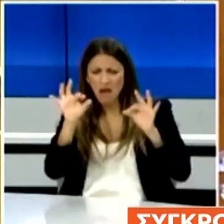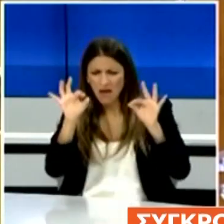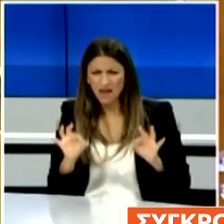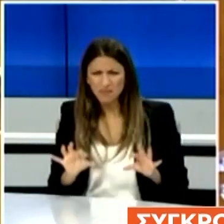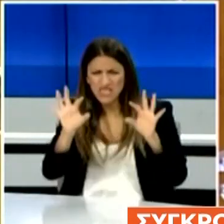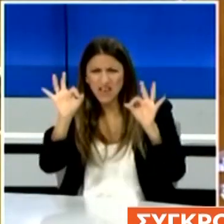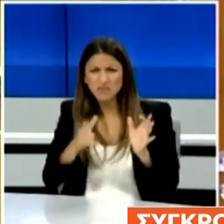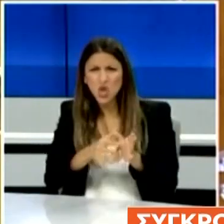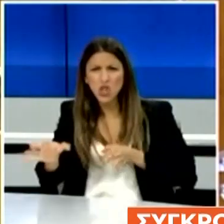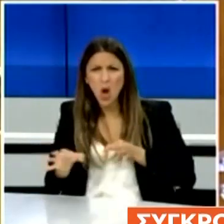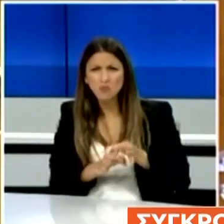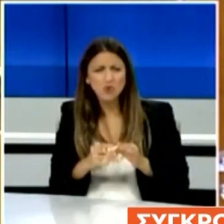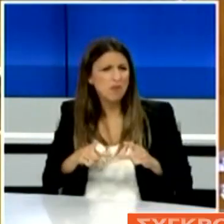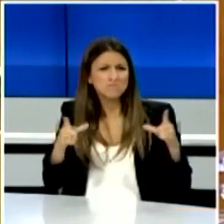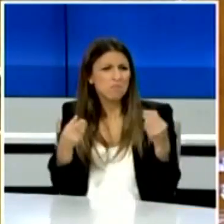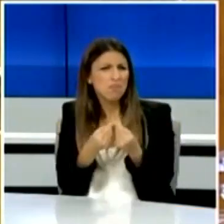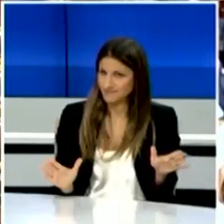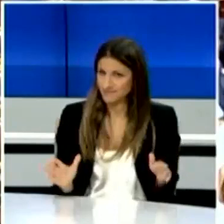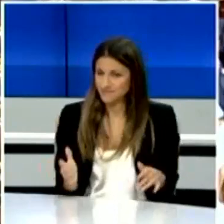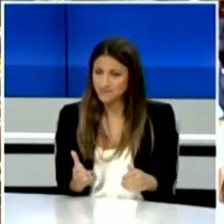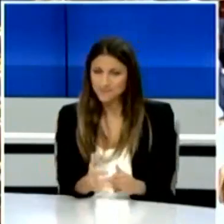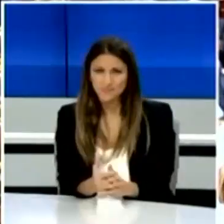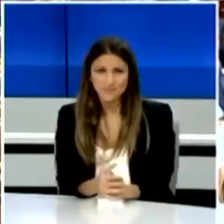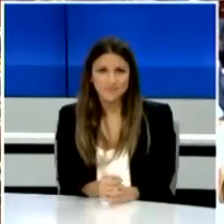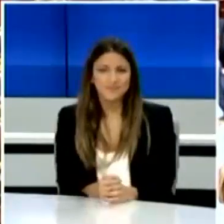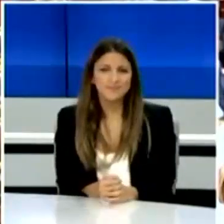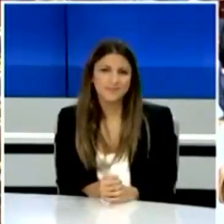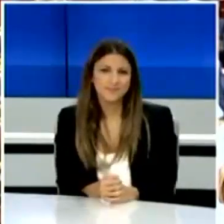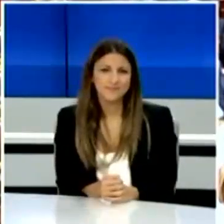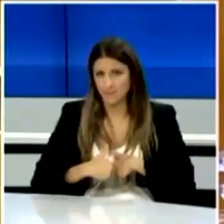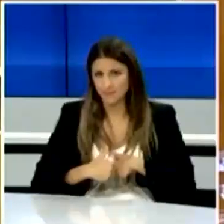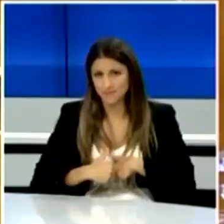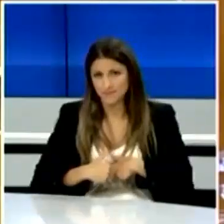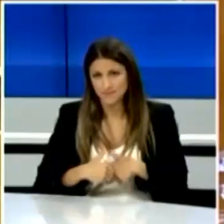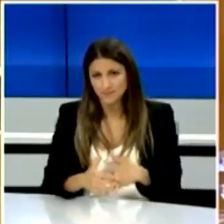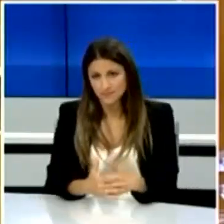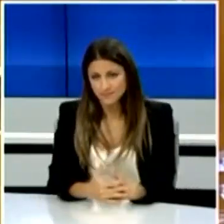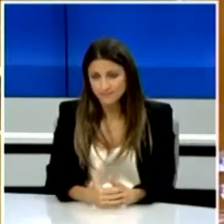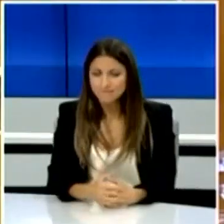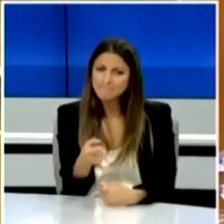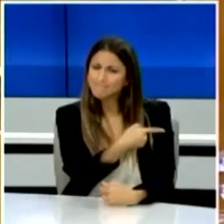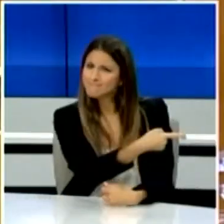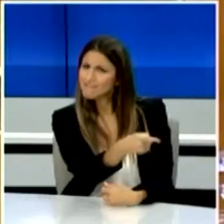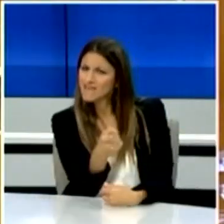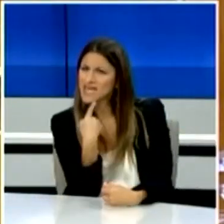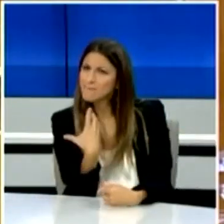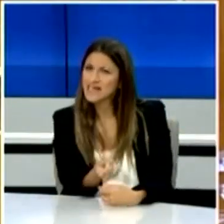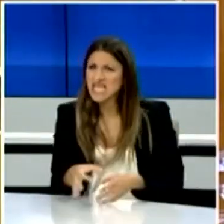εκείνους που συστηματικά αποδόμησαν τους θεσμούς. Ας μην μιλούν λοιπόν για